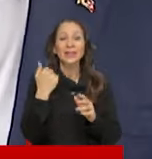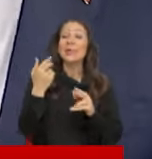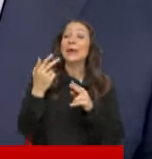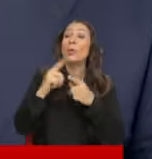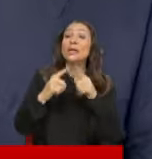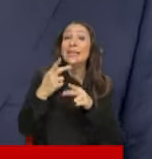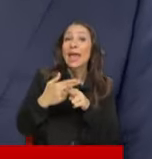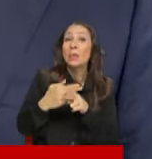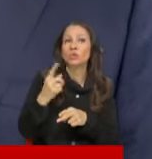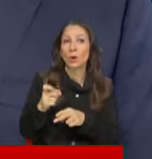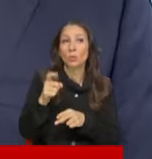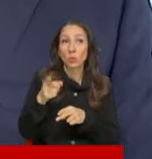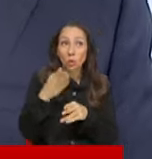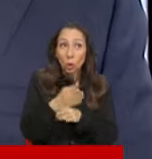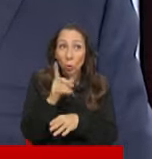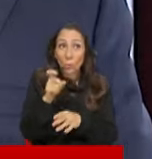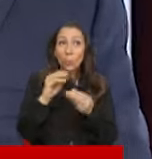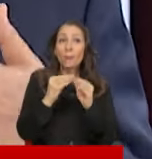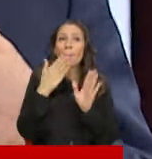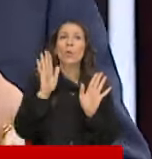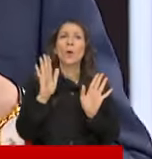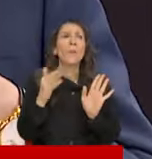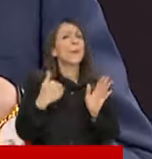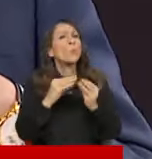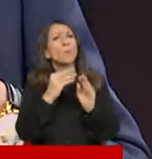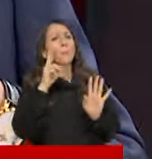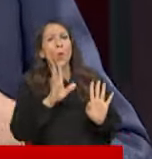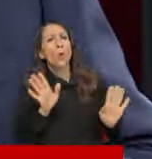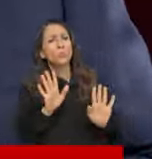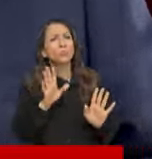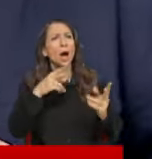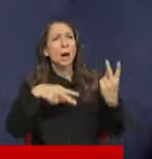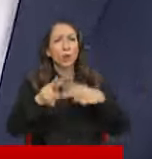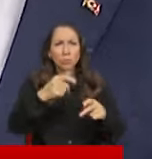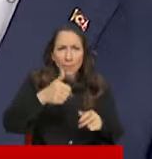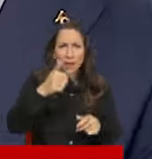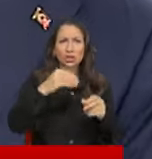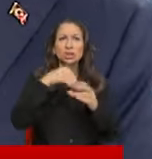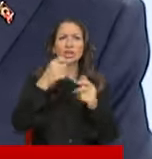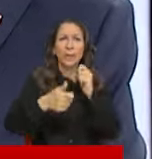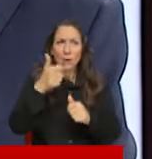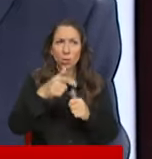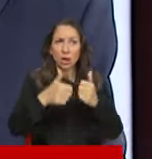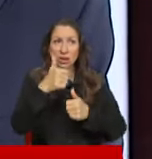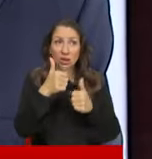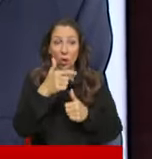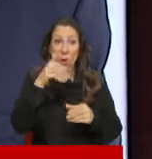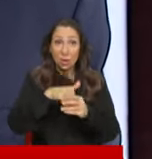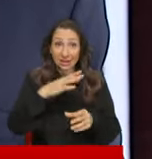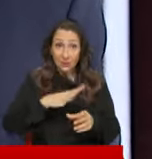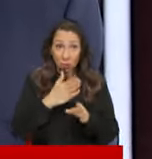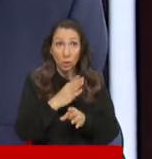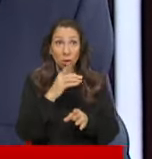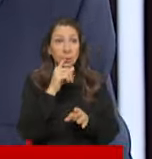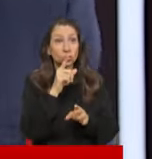sorayım Eee Bu doğru mu bunda bir sakınca yok mu Adalet Bak gör Ulaştırma Bakanı İçişleri Bakanı ş